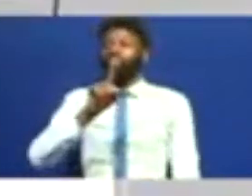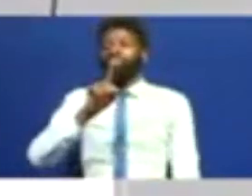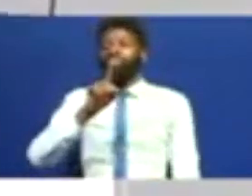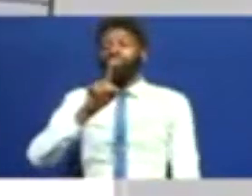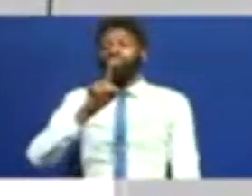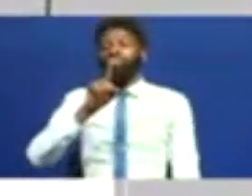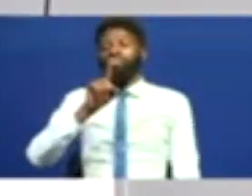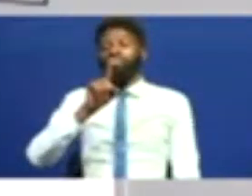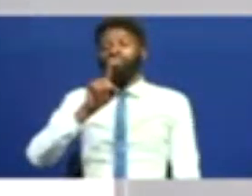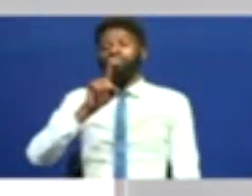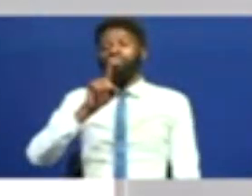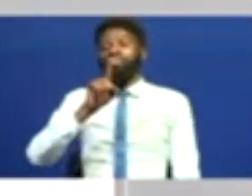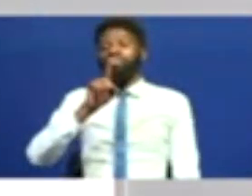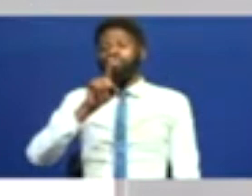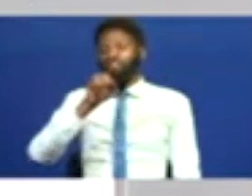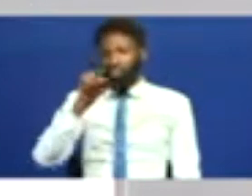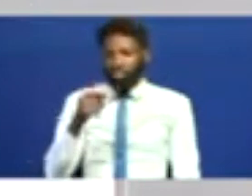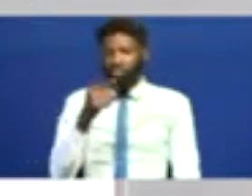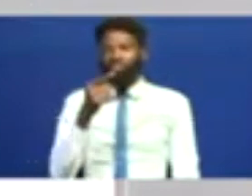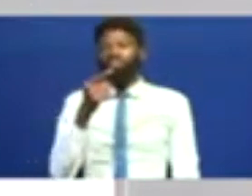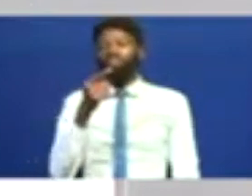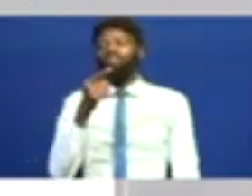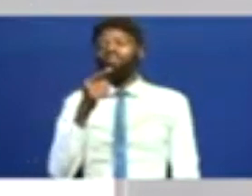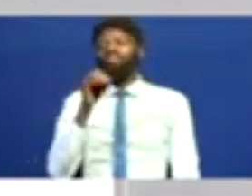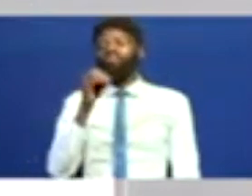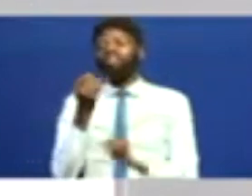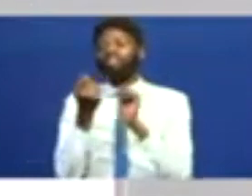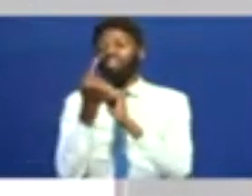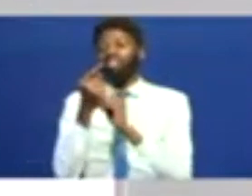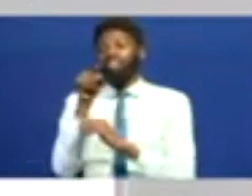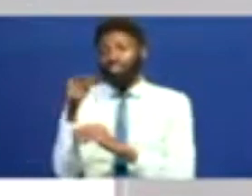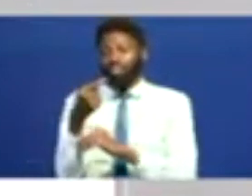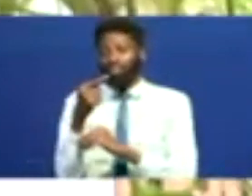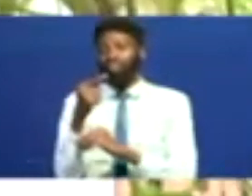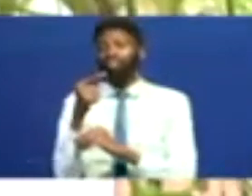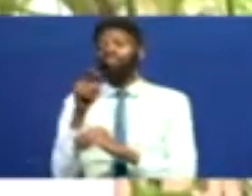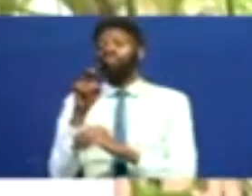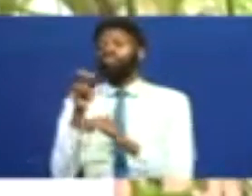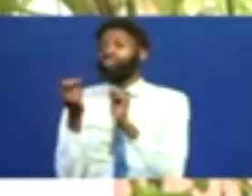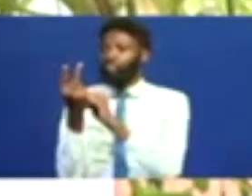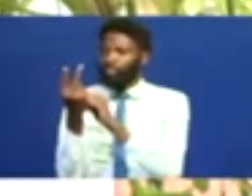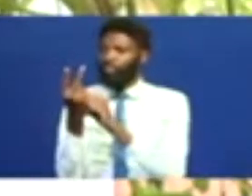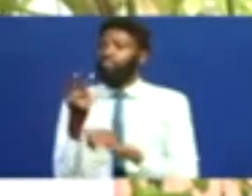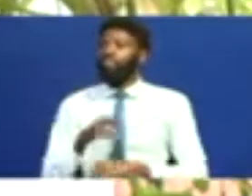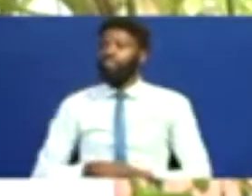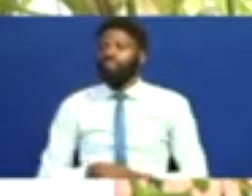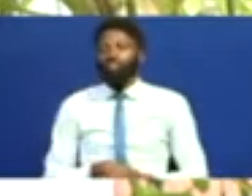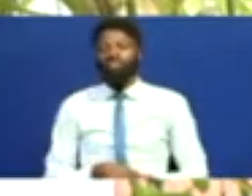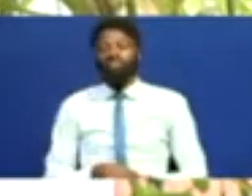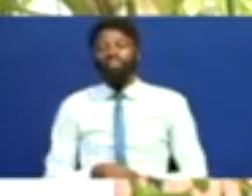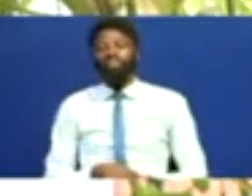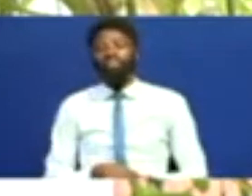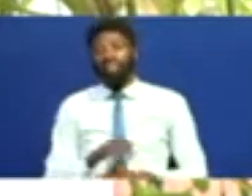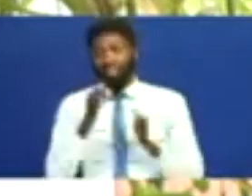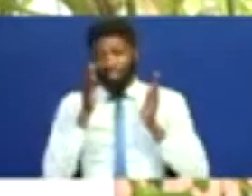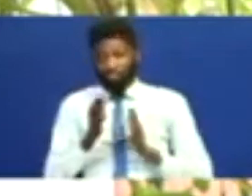1,011,450. Felix anatoa wito kwa wahisani kumsaidia ili aweze kukamilisha masomo yake. Mwenye anataka kunisaidia anaweza hata